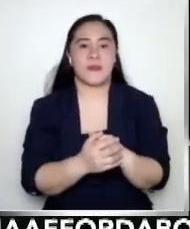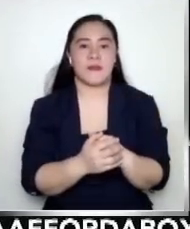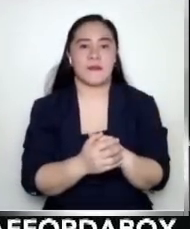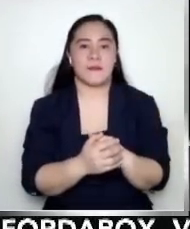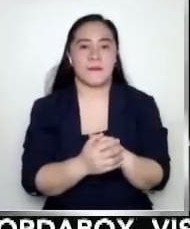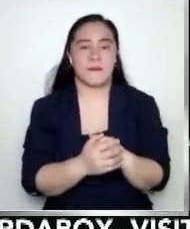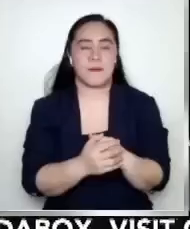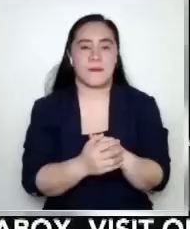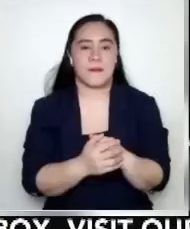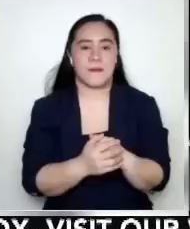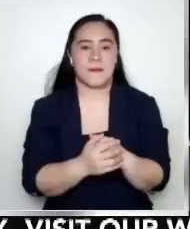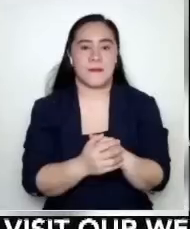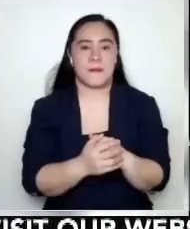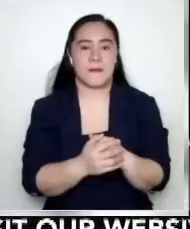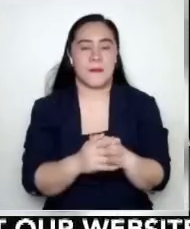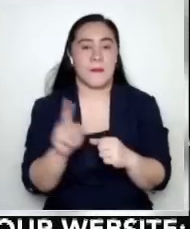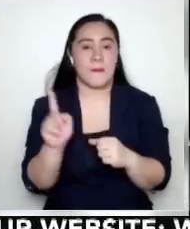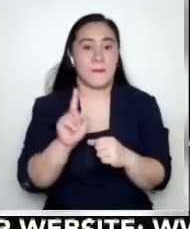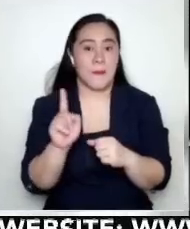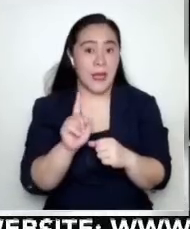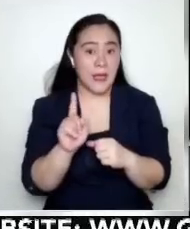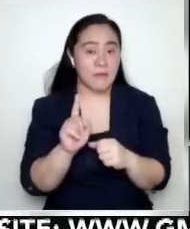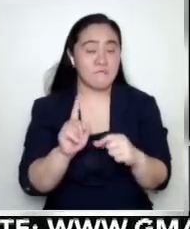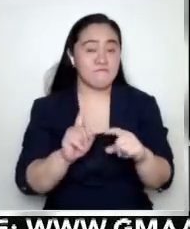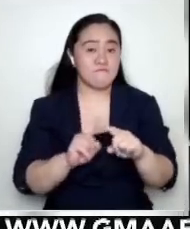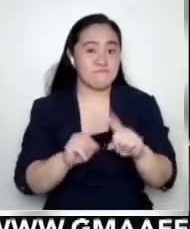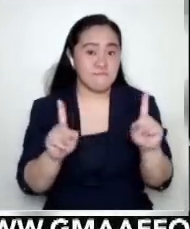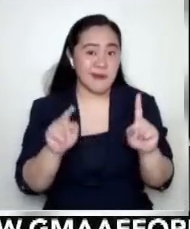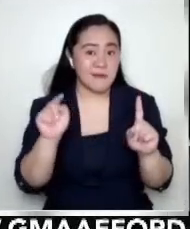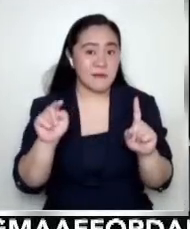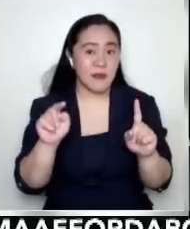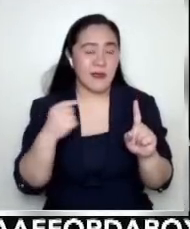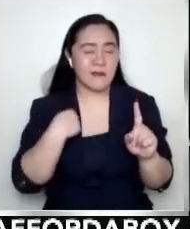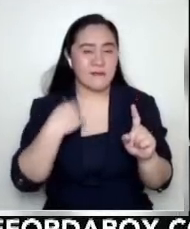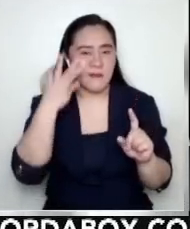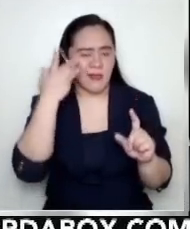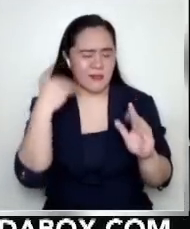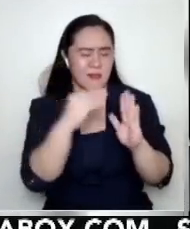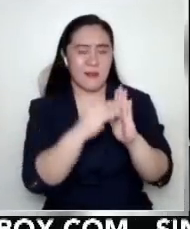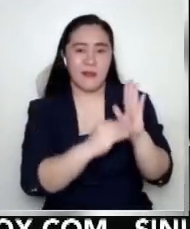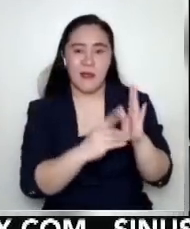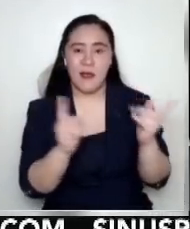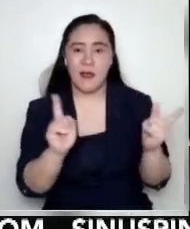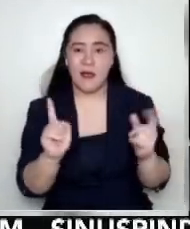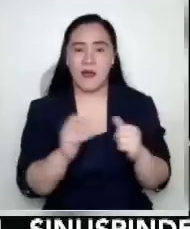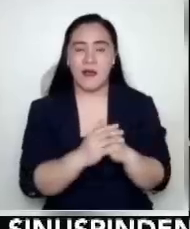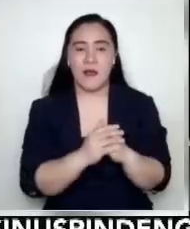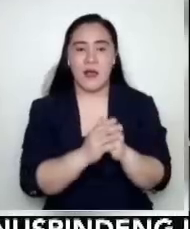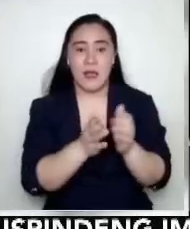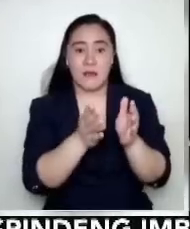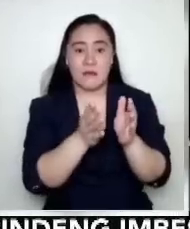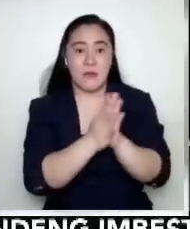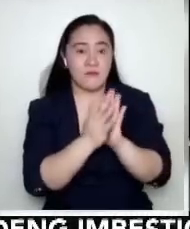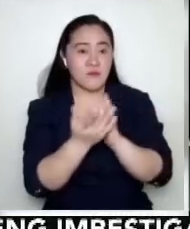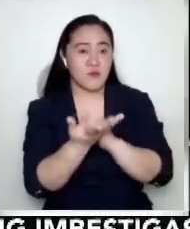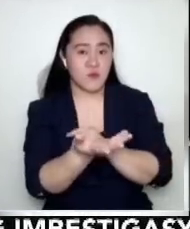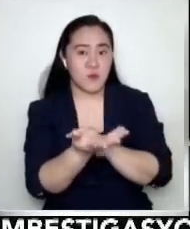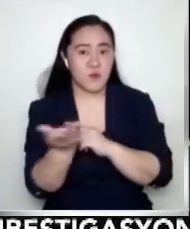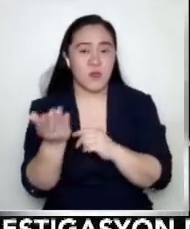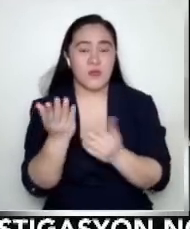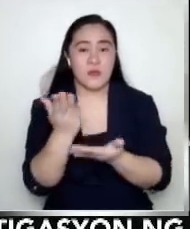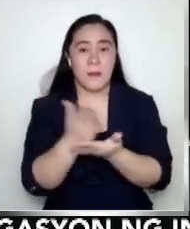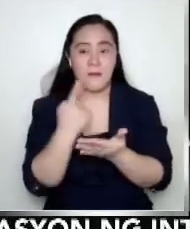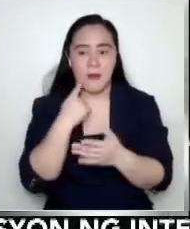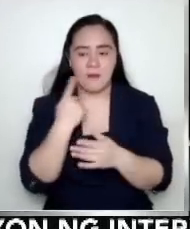Ang nakakalungkot lang kung meron lang sanang mga kahit ilang araw after